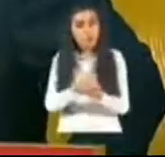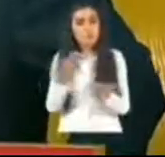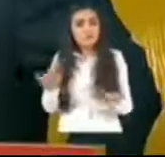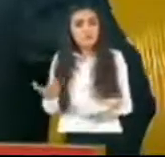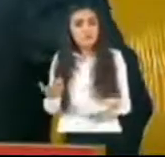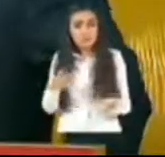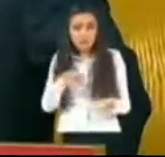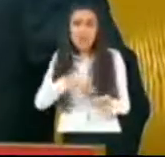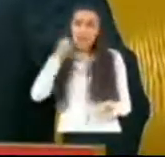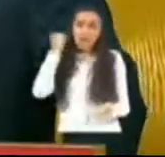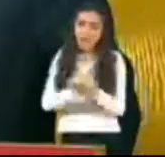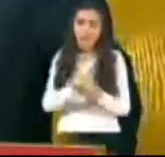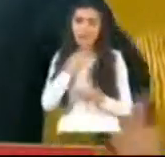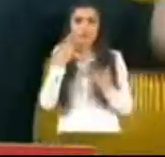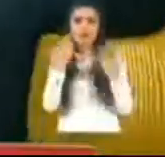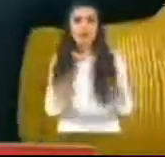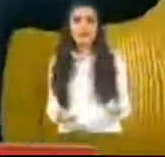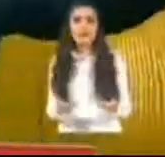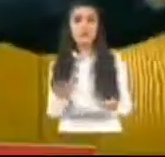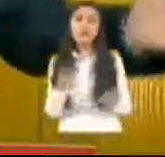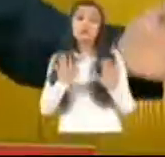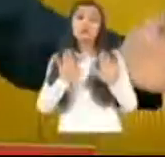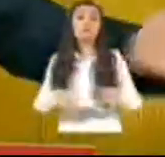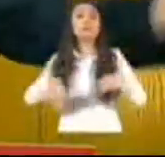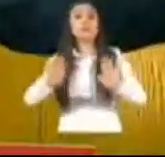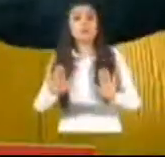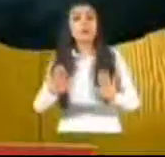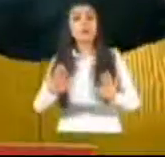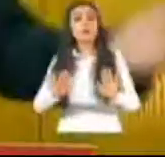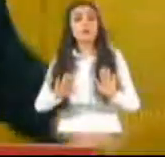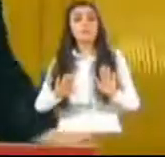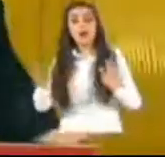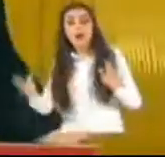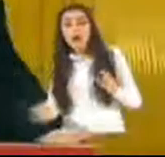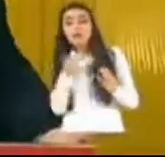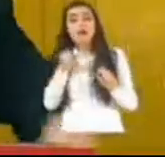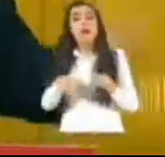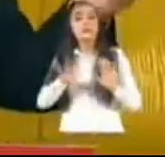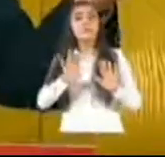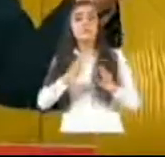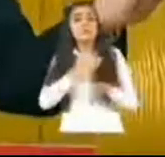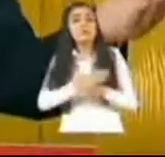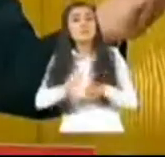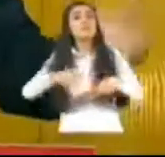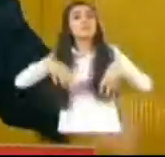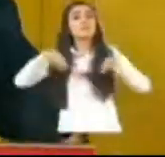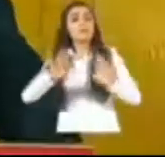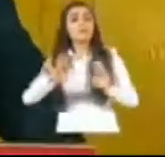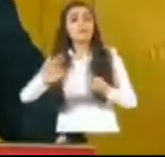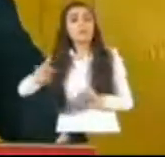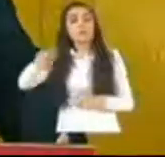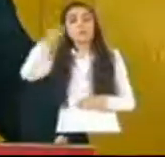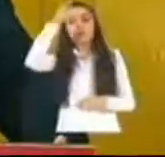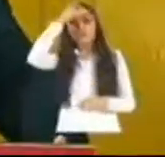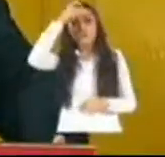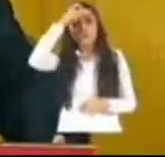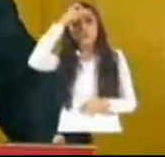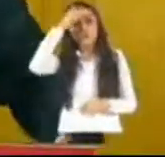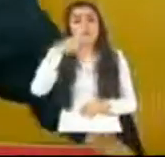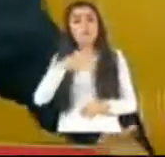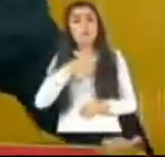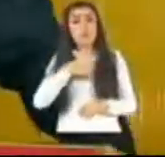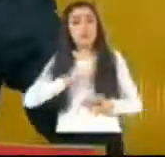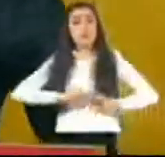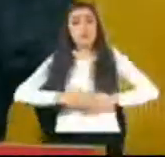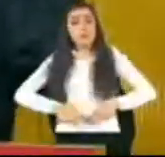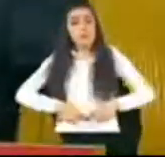mıdır? Bu da evet. O halde durmayalım, alttan almayalım, gecikmeyelim. Türkiye'nin kendi